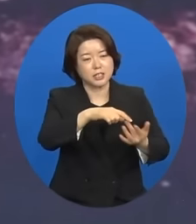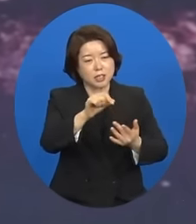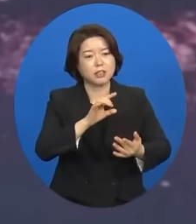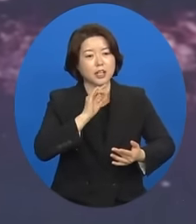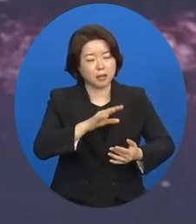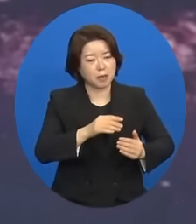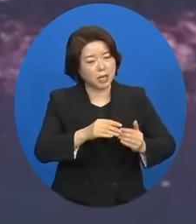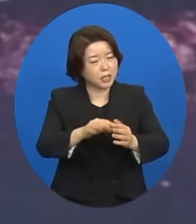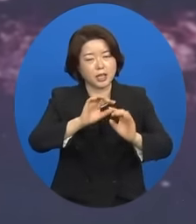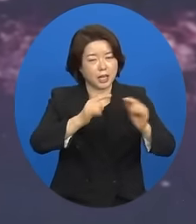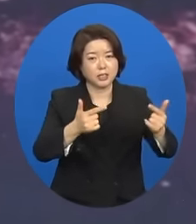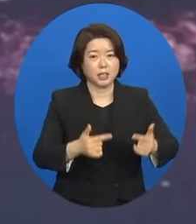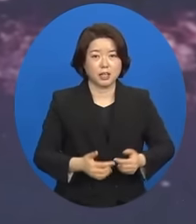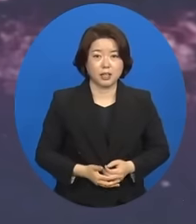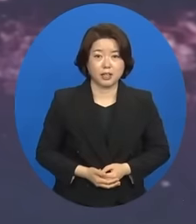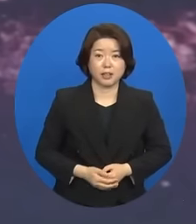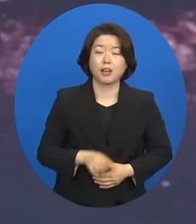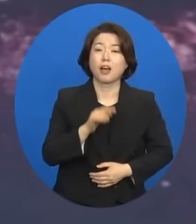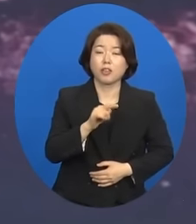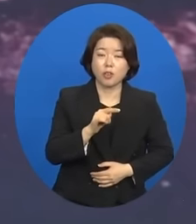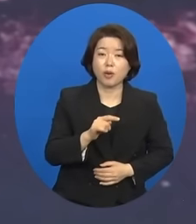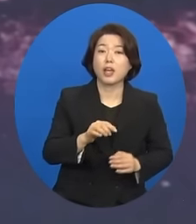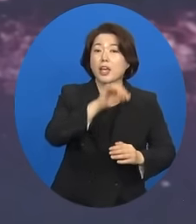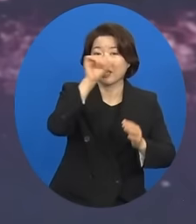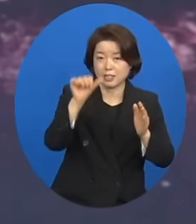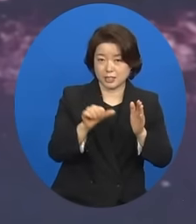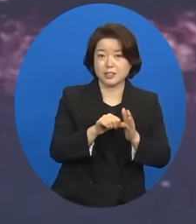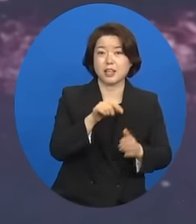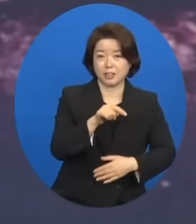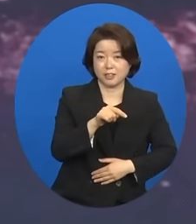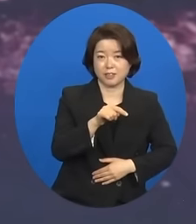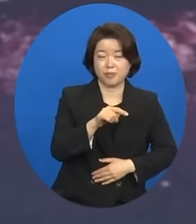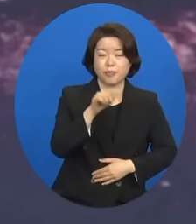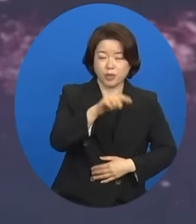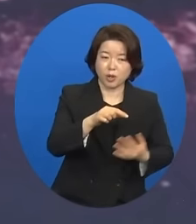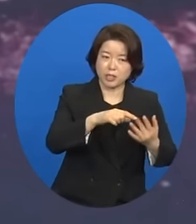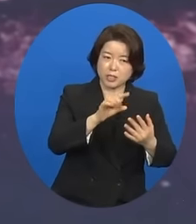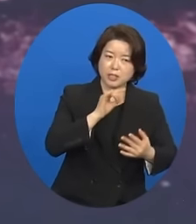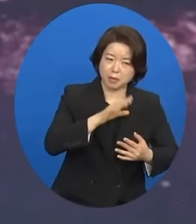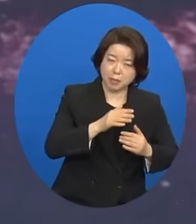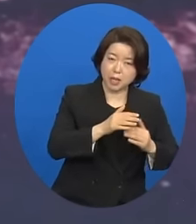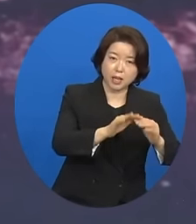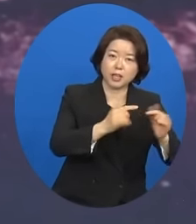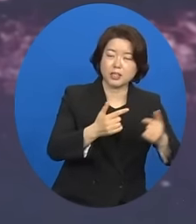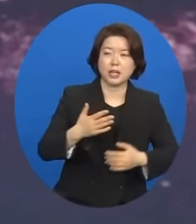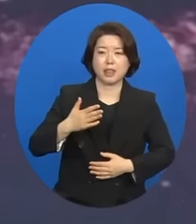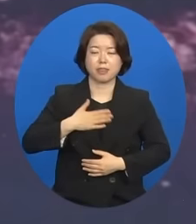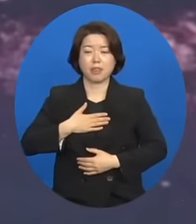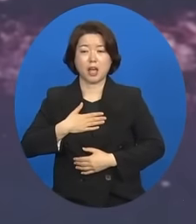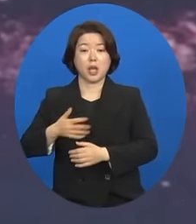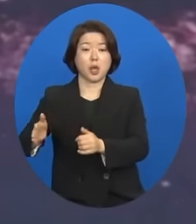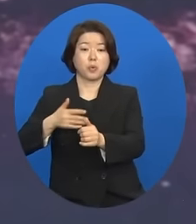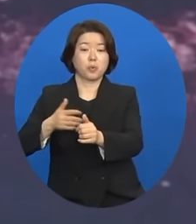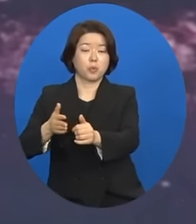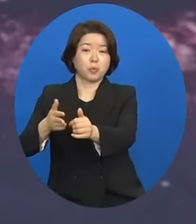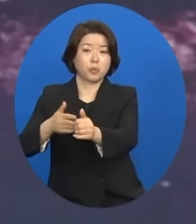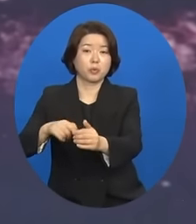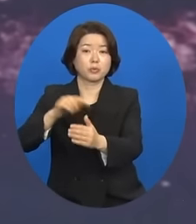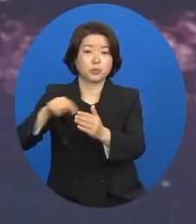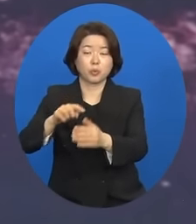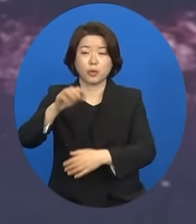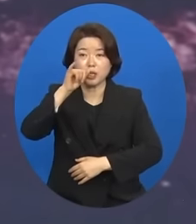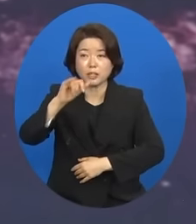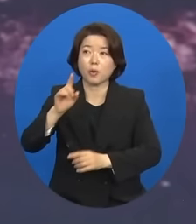달린게 아니라 너의 인생은 너의 선택에만 달린 것이 아니라 나의 섭리 가운데 있다라는 걸